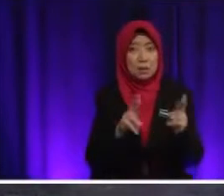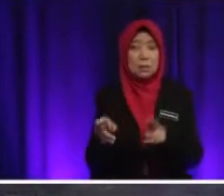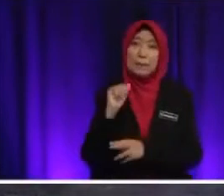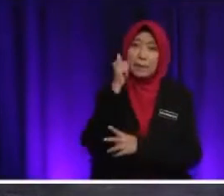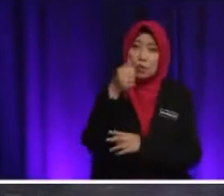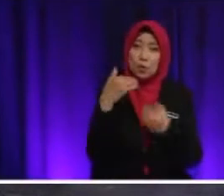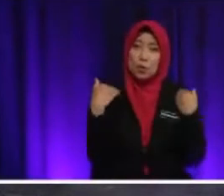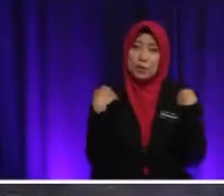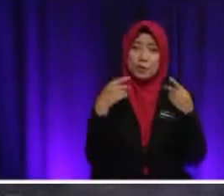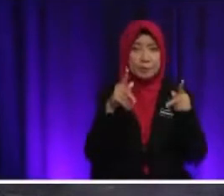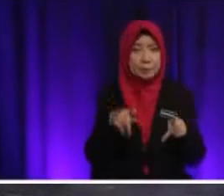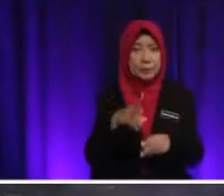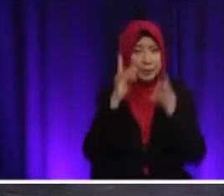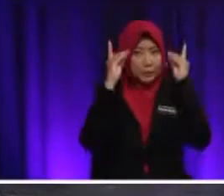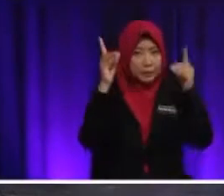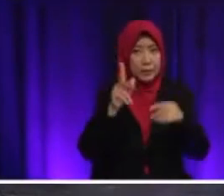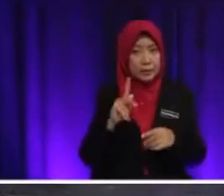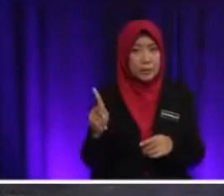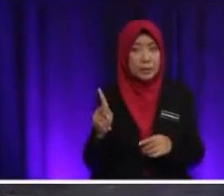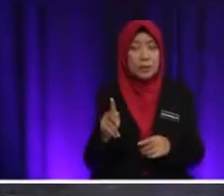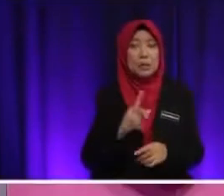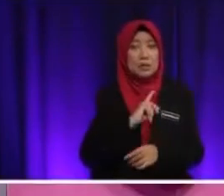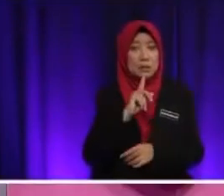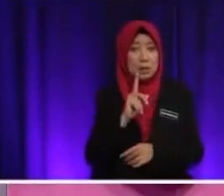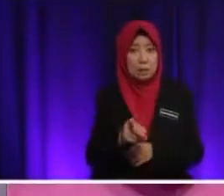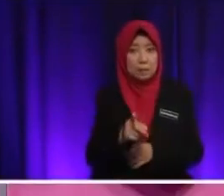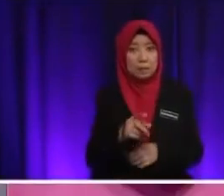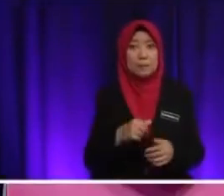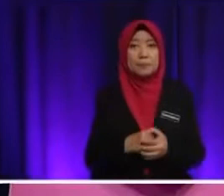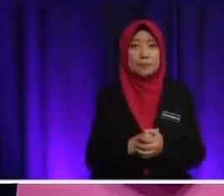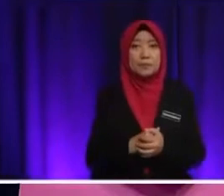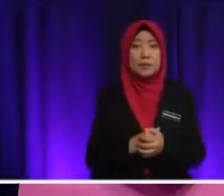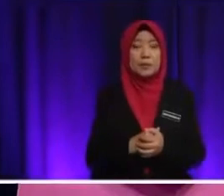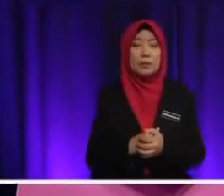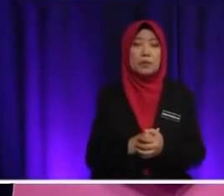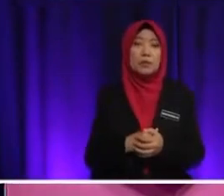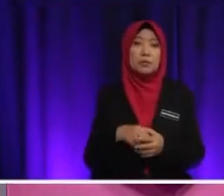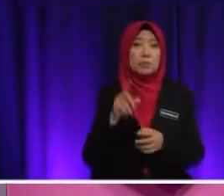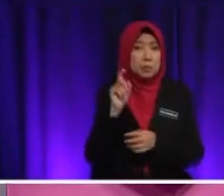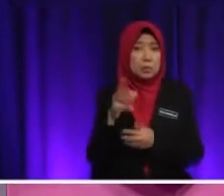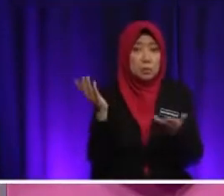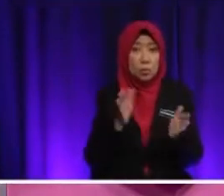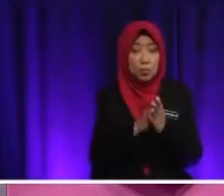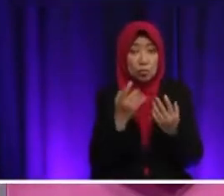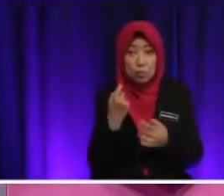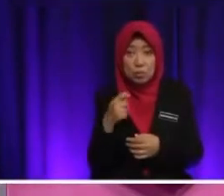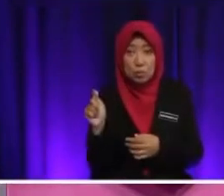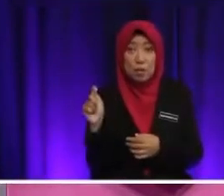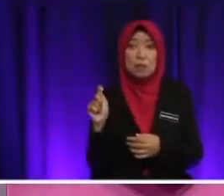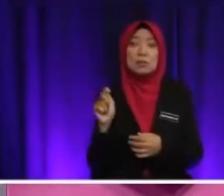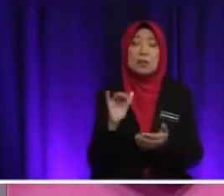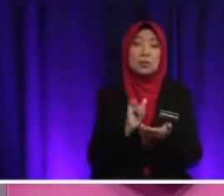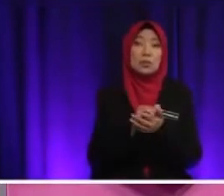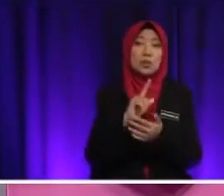Islam. Buku dah ambil, latihan dah siapkan ataupun tidak. Betul. Itu maksud dia menghayati dan memahami tentang